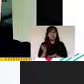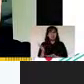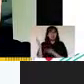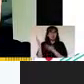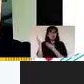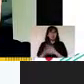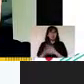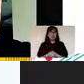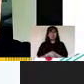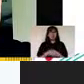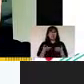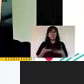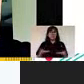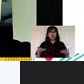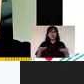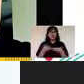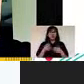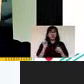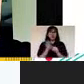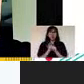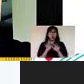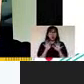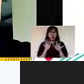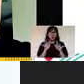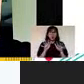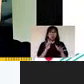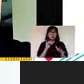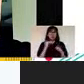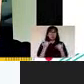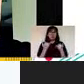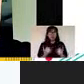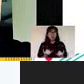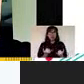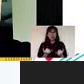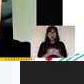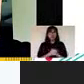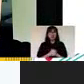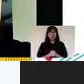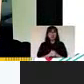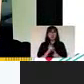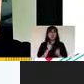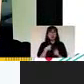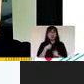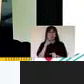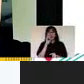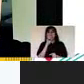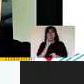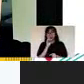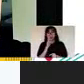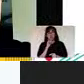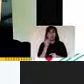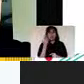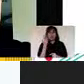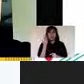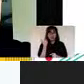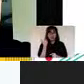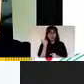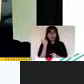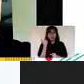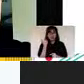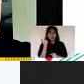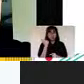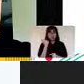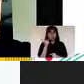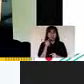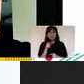ini, gitu. Nah, jadi sekali lagi, kalau kita kembali ke slide saya di awal, bahwa kita masih punya